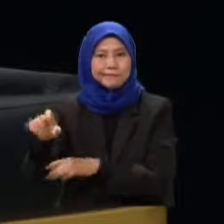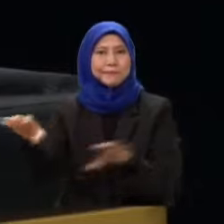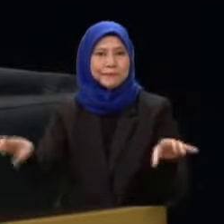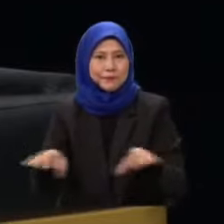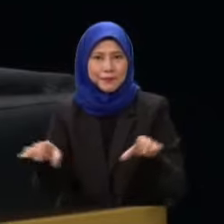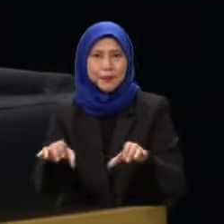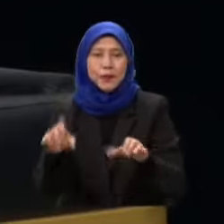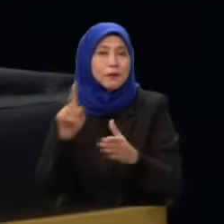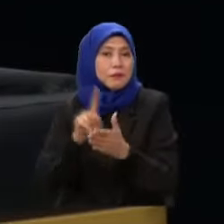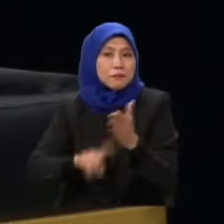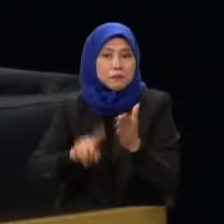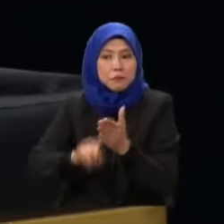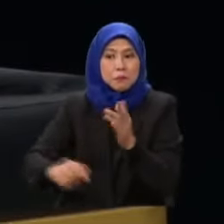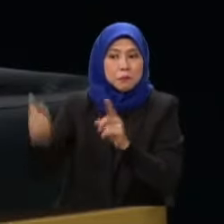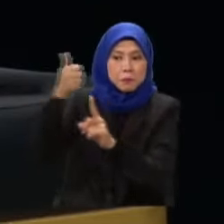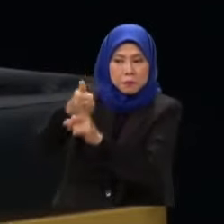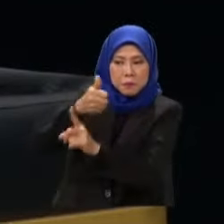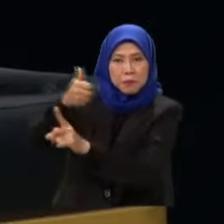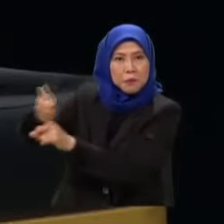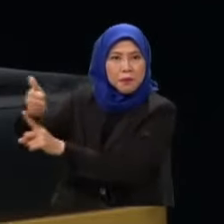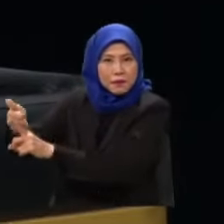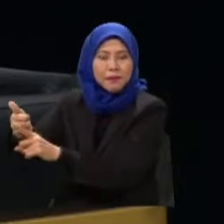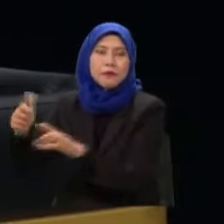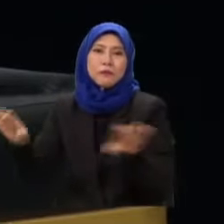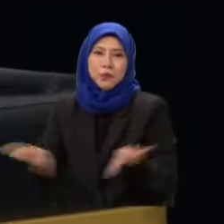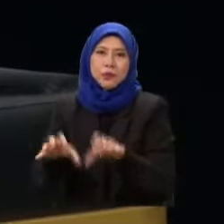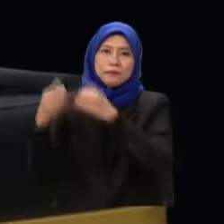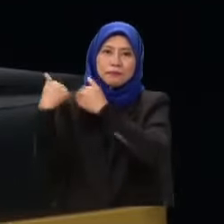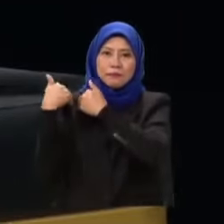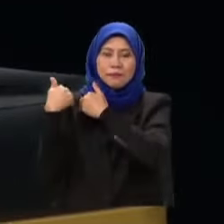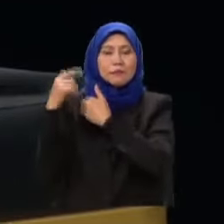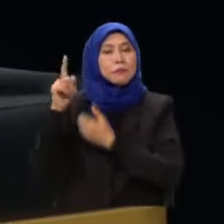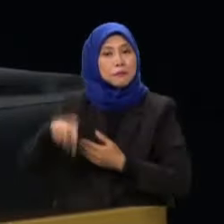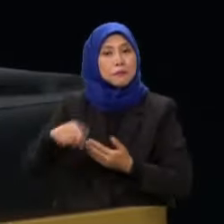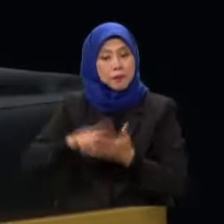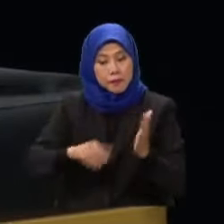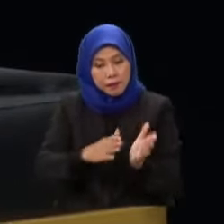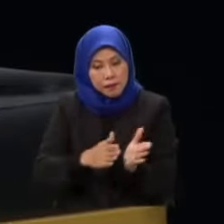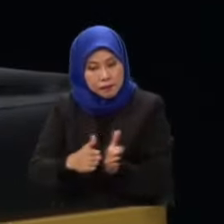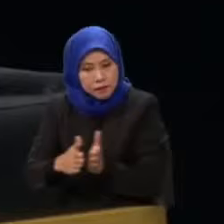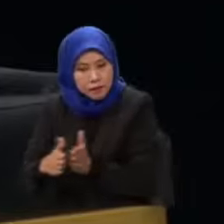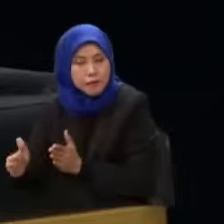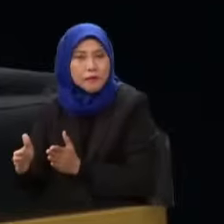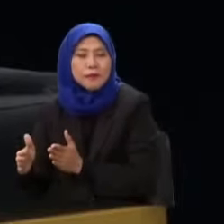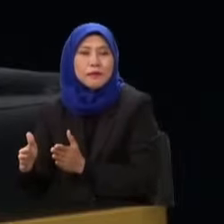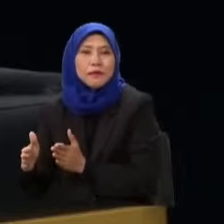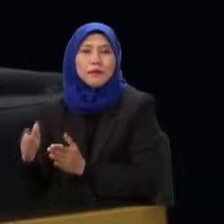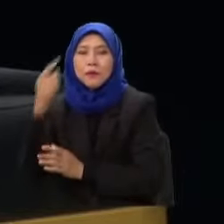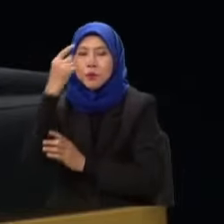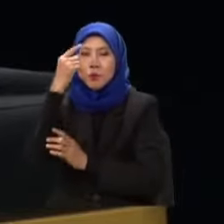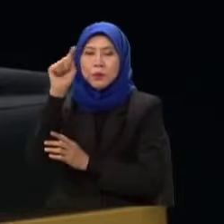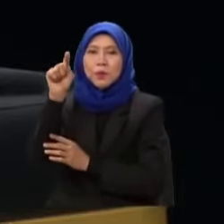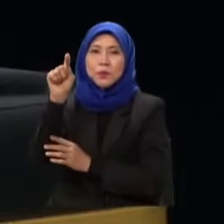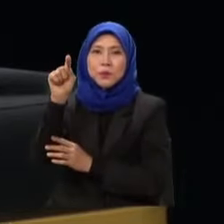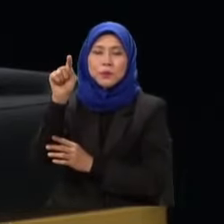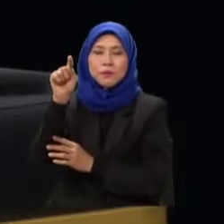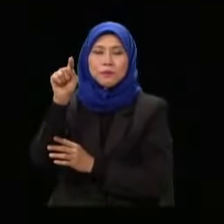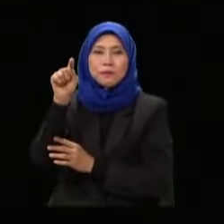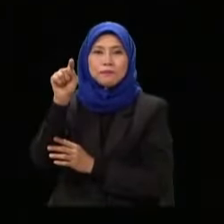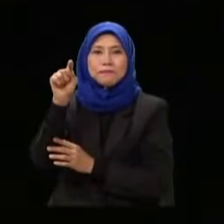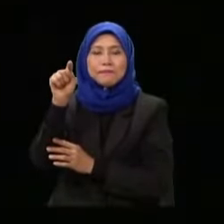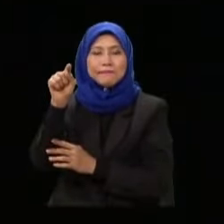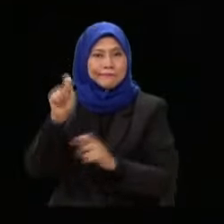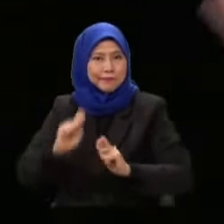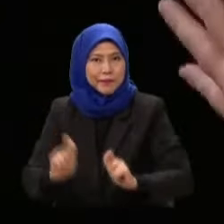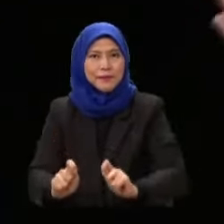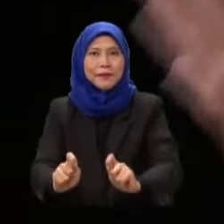kata Sapa juga yang telah punah kita pikirkan Kita rancang untuk kita Terjemahkan